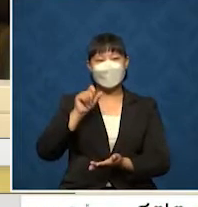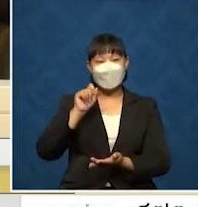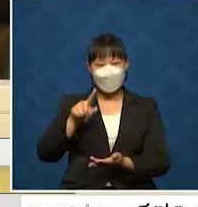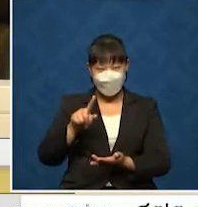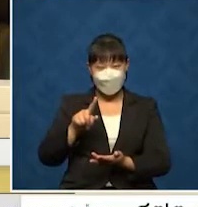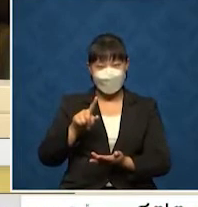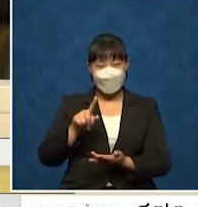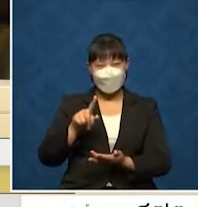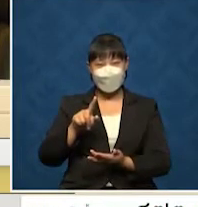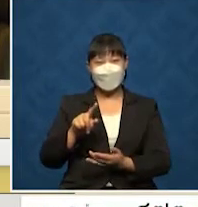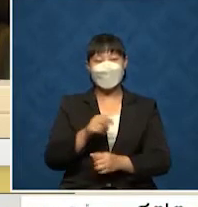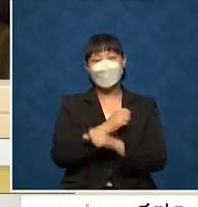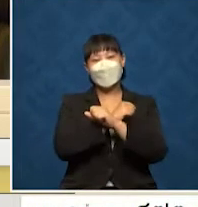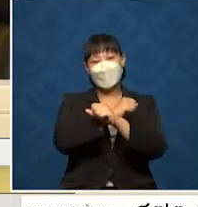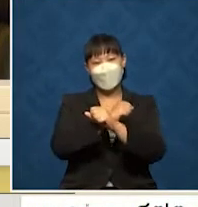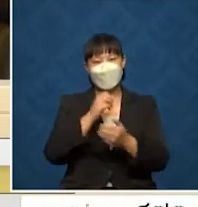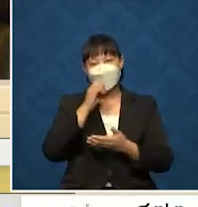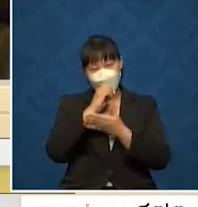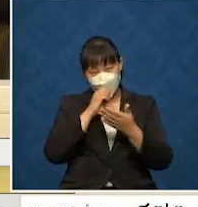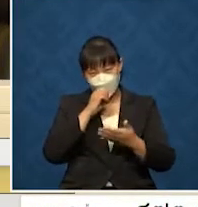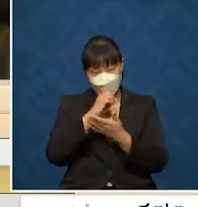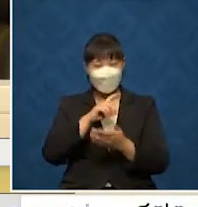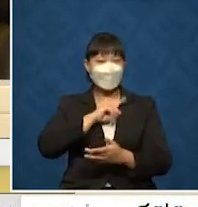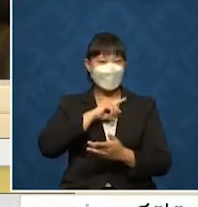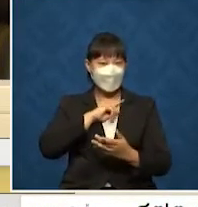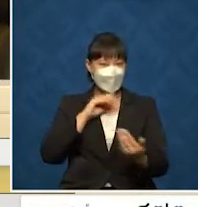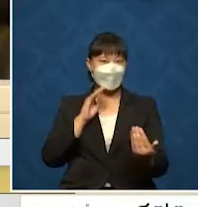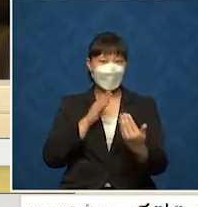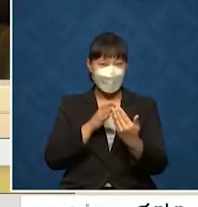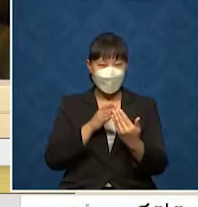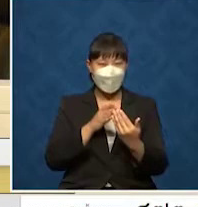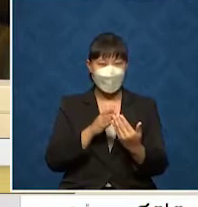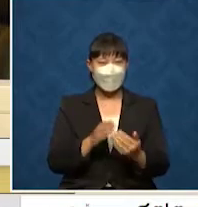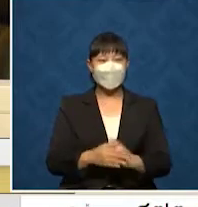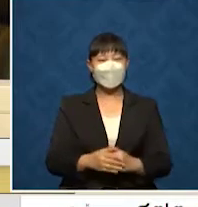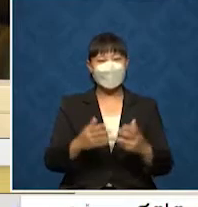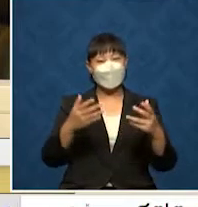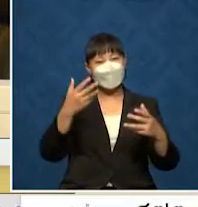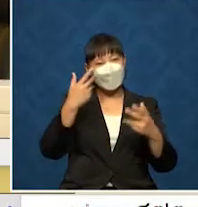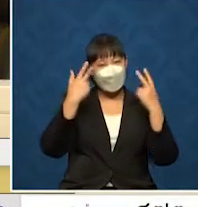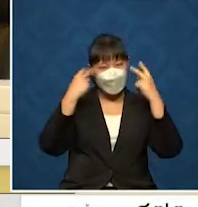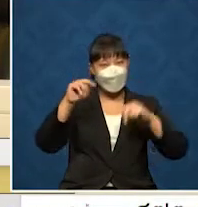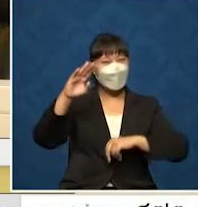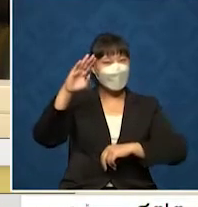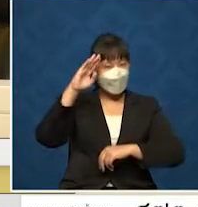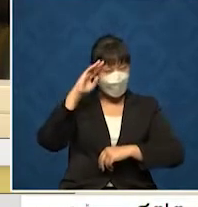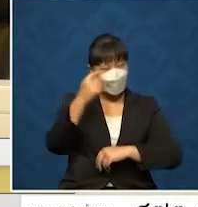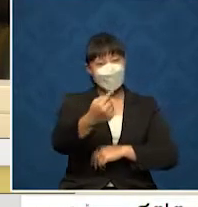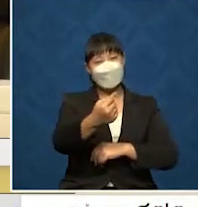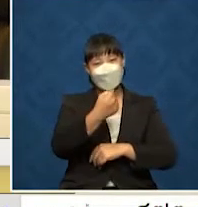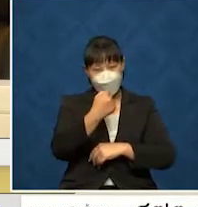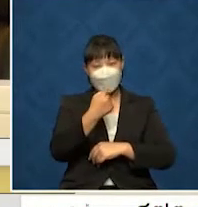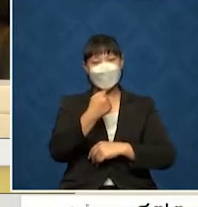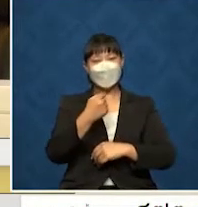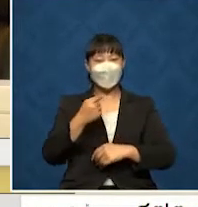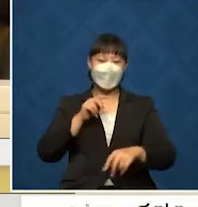ปราบปรามยาเสพติดมีหน้าที่รับผิดชอบโดยตรงตามคำสั่งของพระท่านนายกรัฐมนตรีให้ดูแลตรงนี้อย่าง